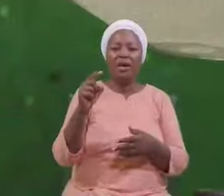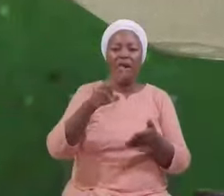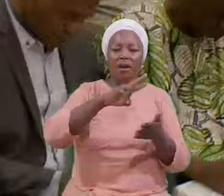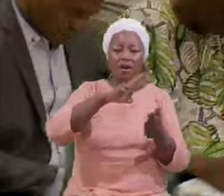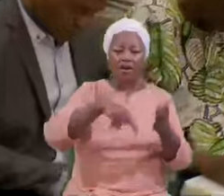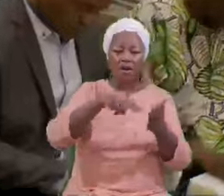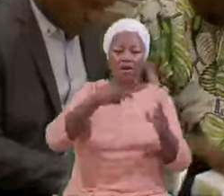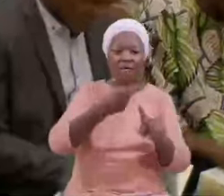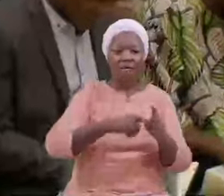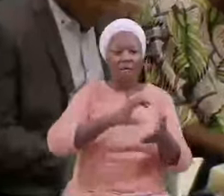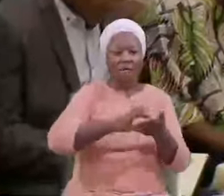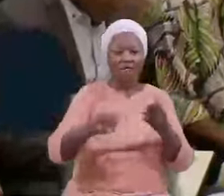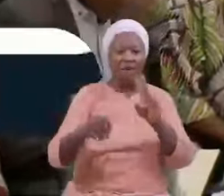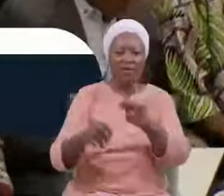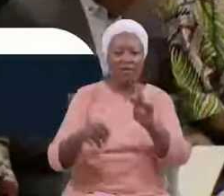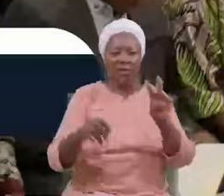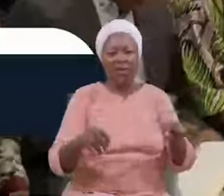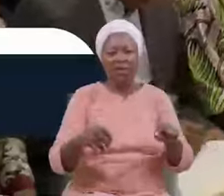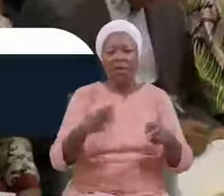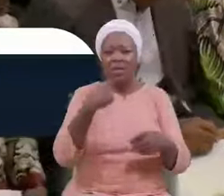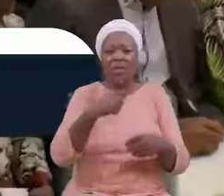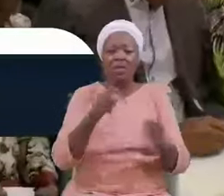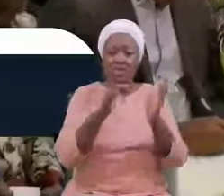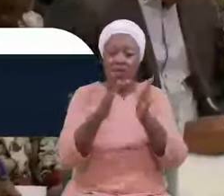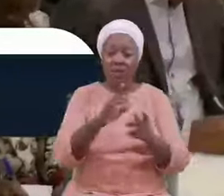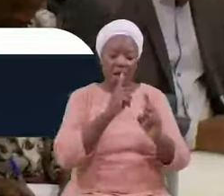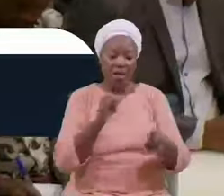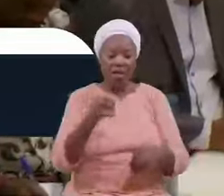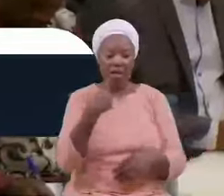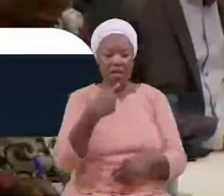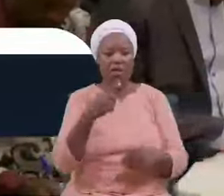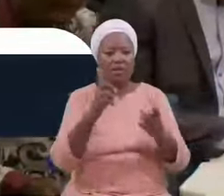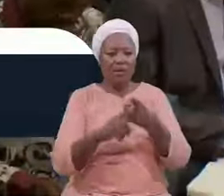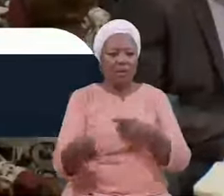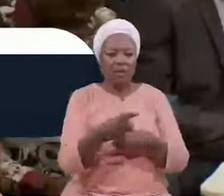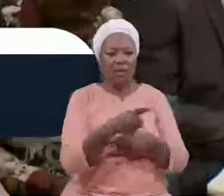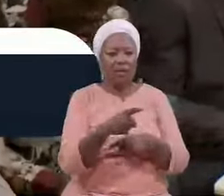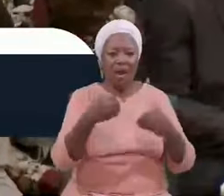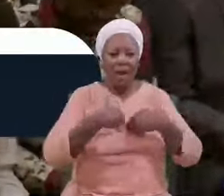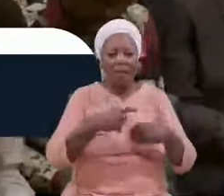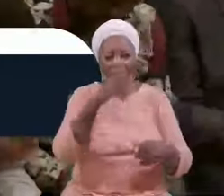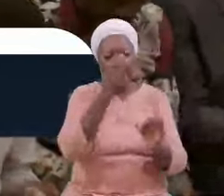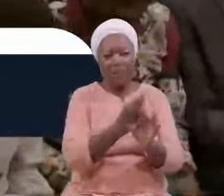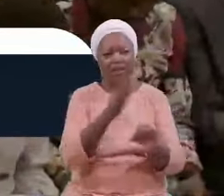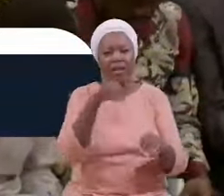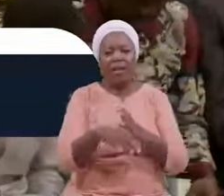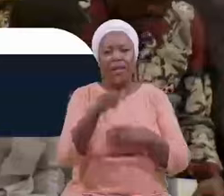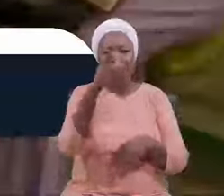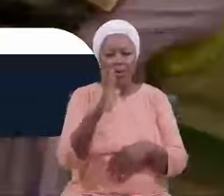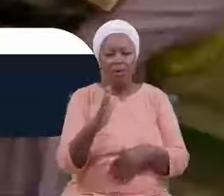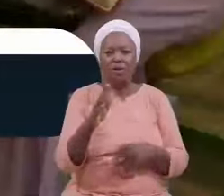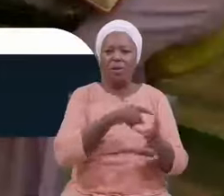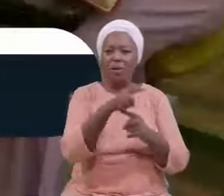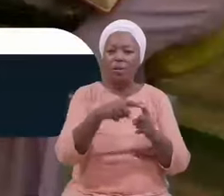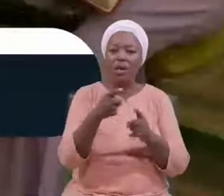Marc 11, verset 22. Jésus prit la parole et leur dit, ayez foi en Dieu. Quand il y a